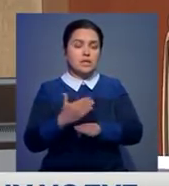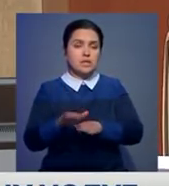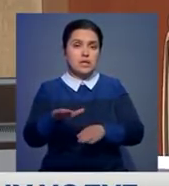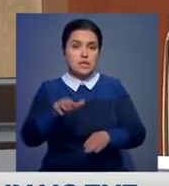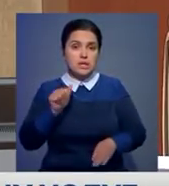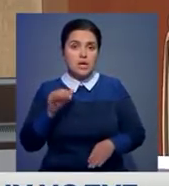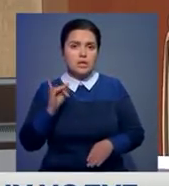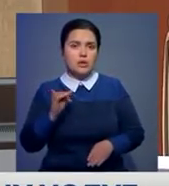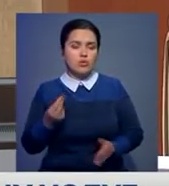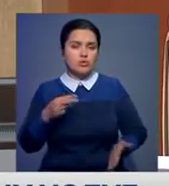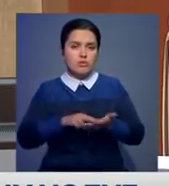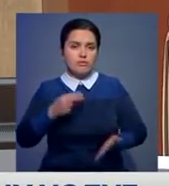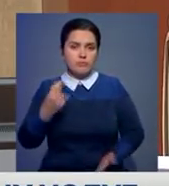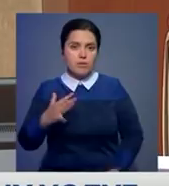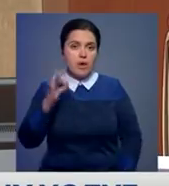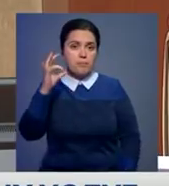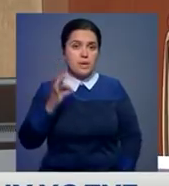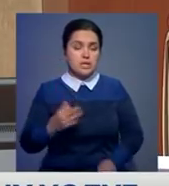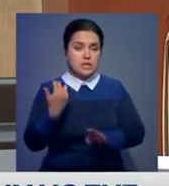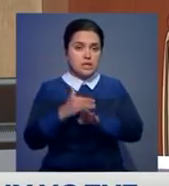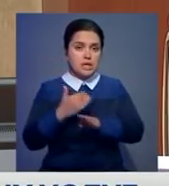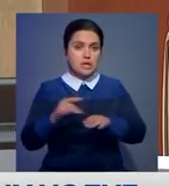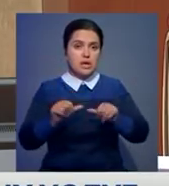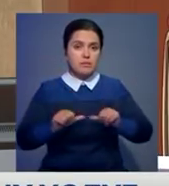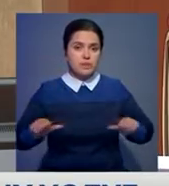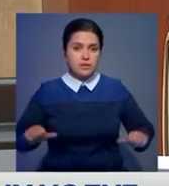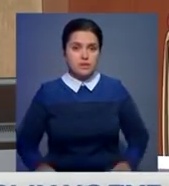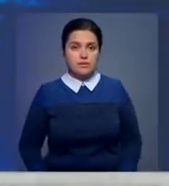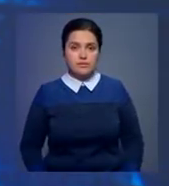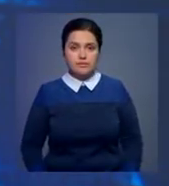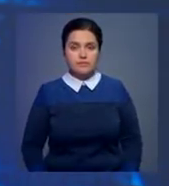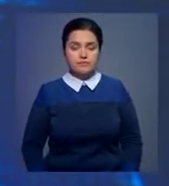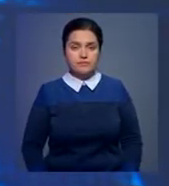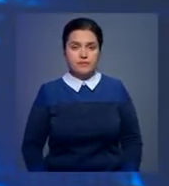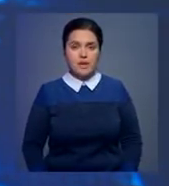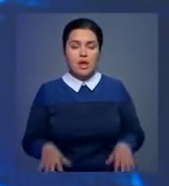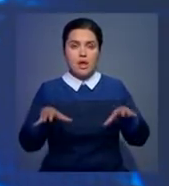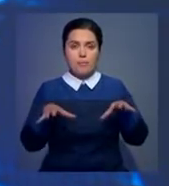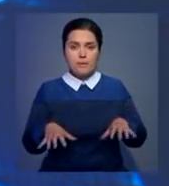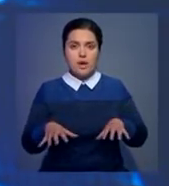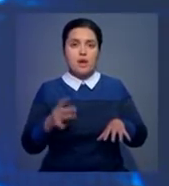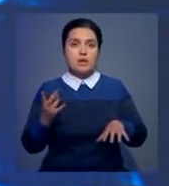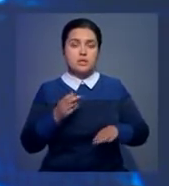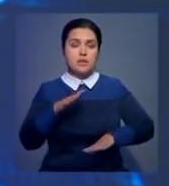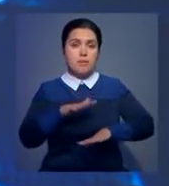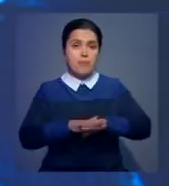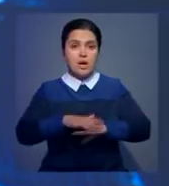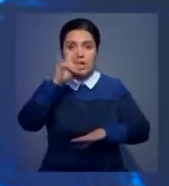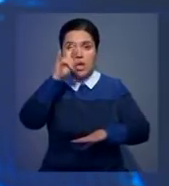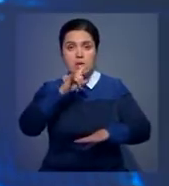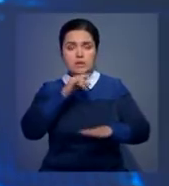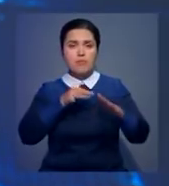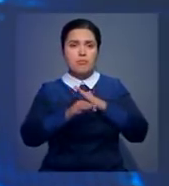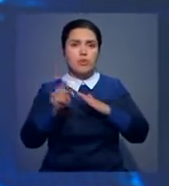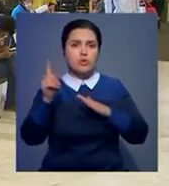непомерно высокие ставки вознаграждения и комиссий. Председатель Национального банка страны прокомментировал